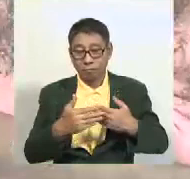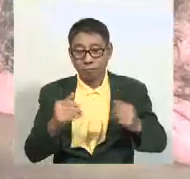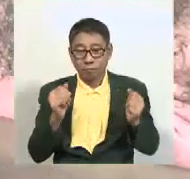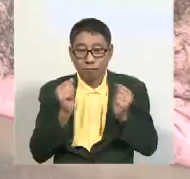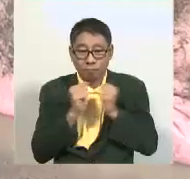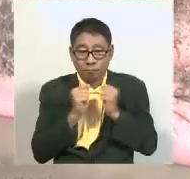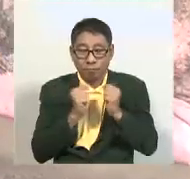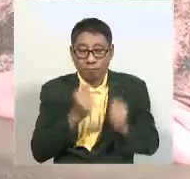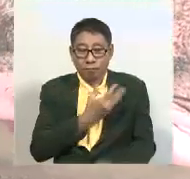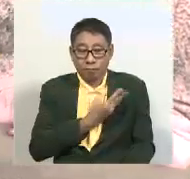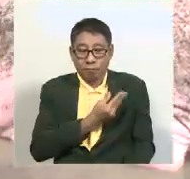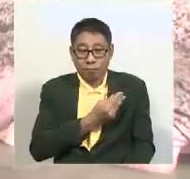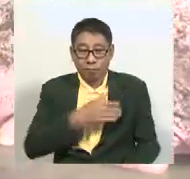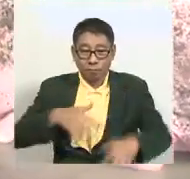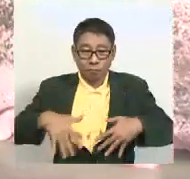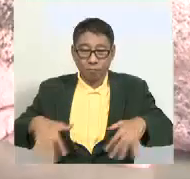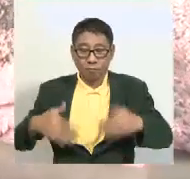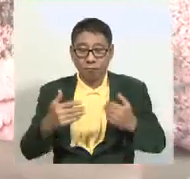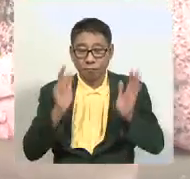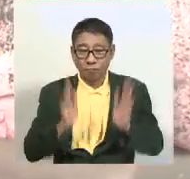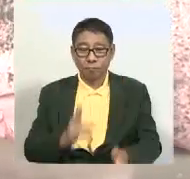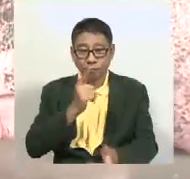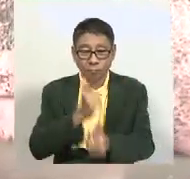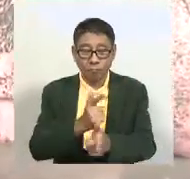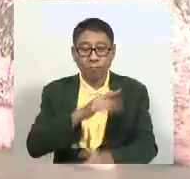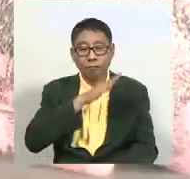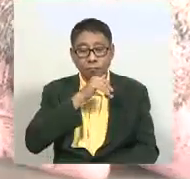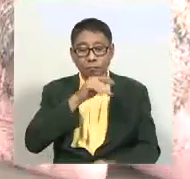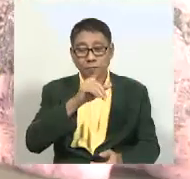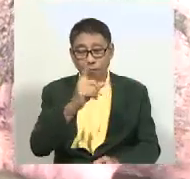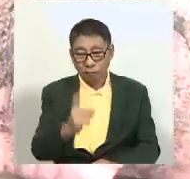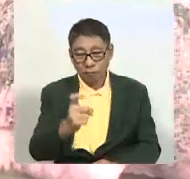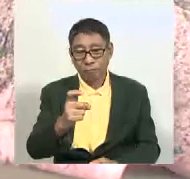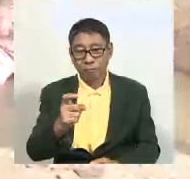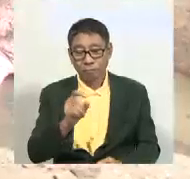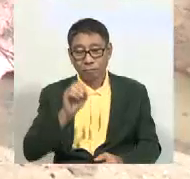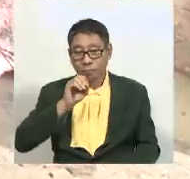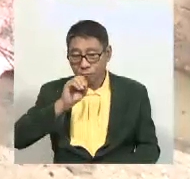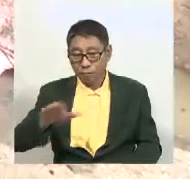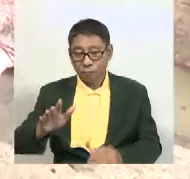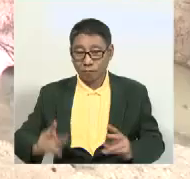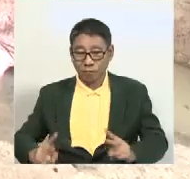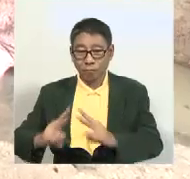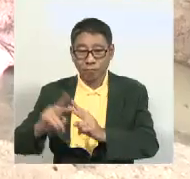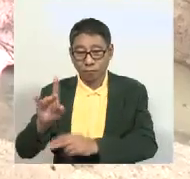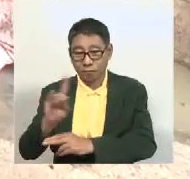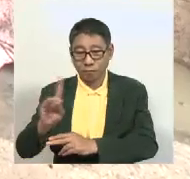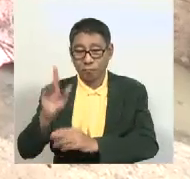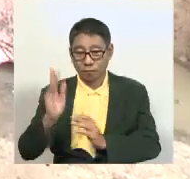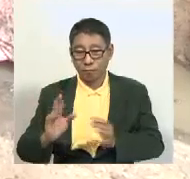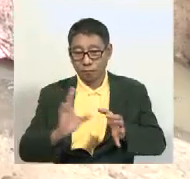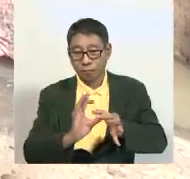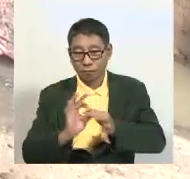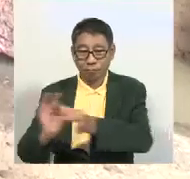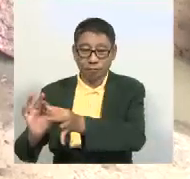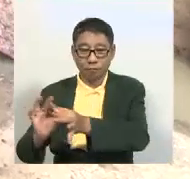คะแต่ว่าสำหรับใครที่เลี้ยงสุกรถ้าพบหมูตายผิดปกติควรแจ้งไปยังกรมปศุสัตว์และหน่วยงานที่เกี่ยวข้